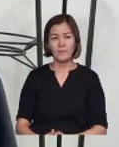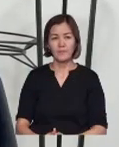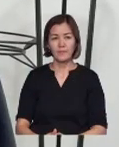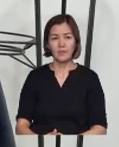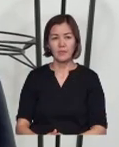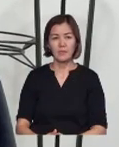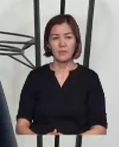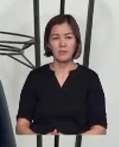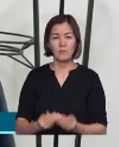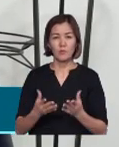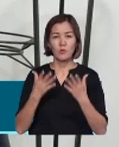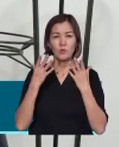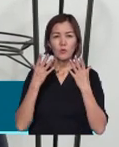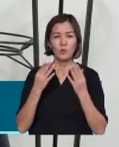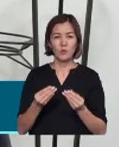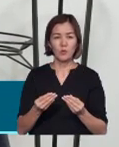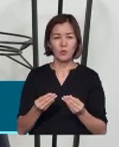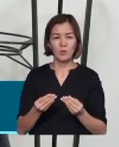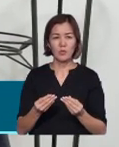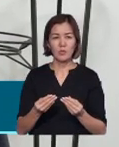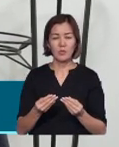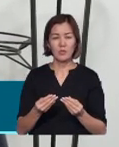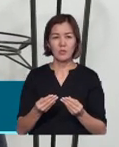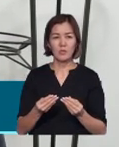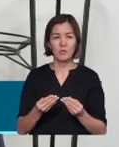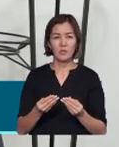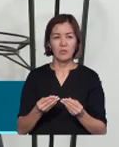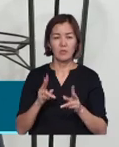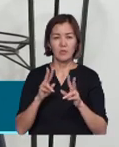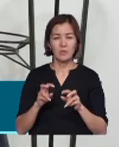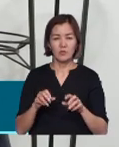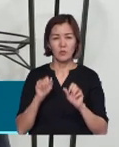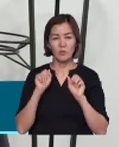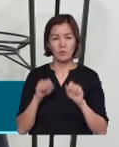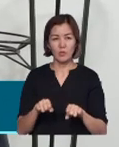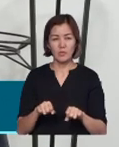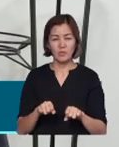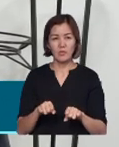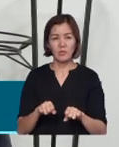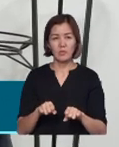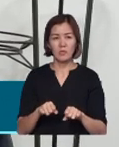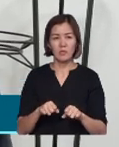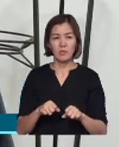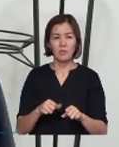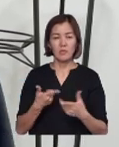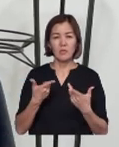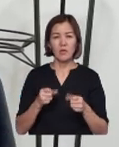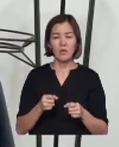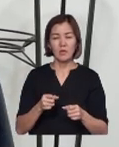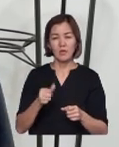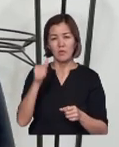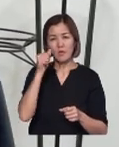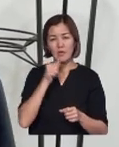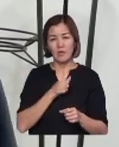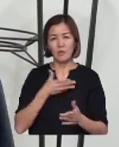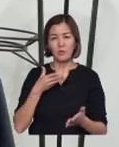Қалай бүгінгі таңда өздерінің сақтандыру мәртебесін тексеруге болатындығы, өздерінің қай айларда, өткен айларда